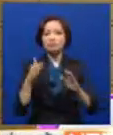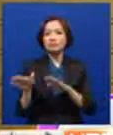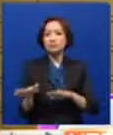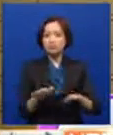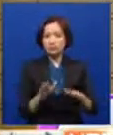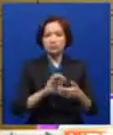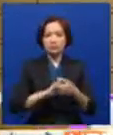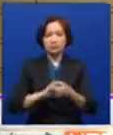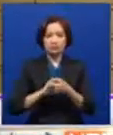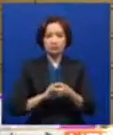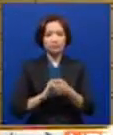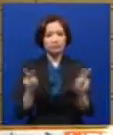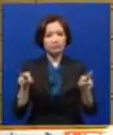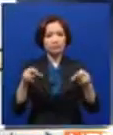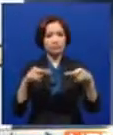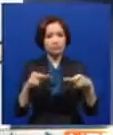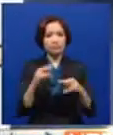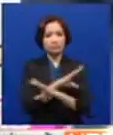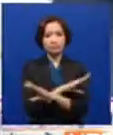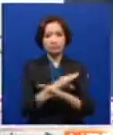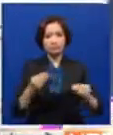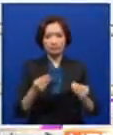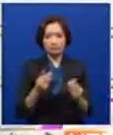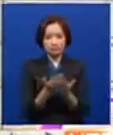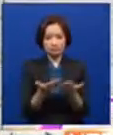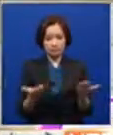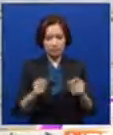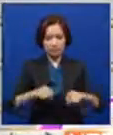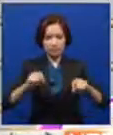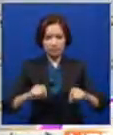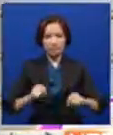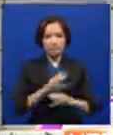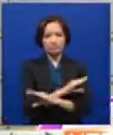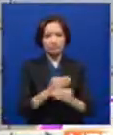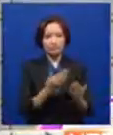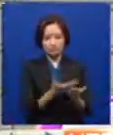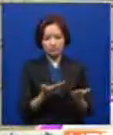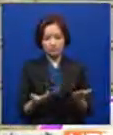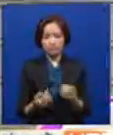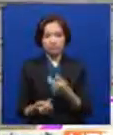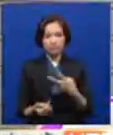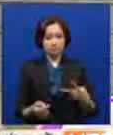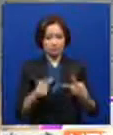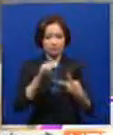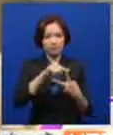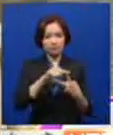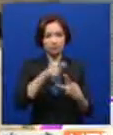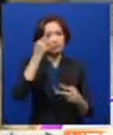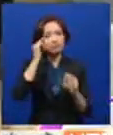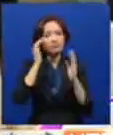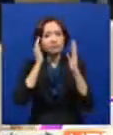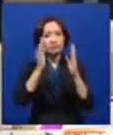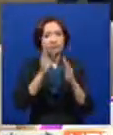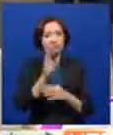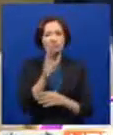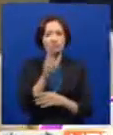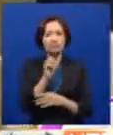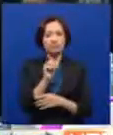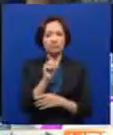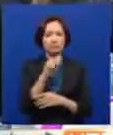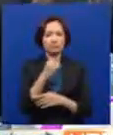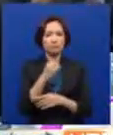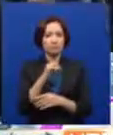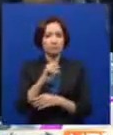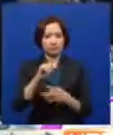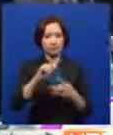ทั้งร่วมเป็นสักขีพยานในพิธีแรกเปลี่ยนและลงนามเอกสารความร่วมมือ 2ฉบับได้แก่บันทึกแสดงเจตจำนงหรือว่า moriความ